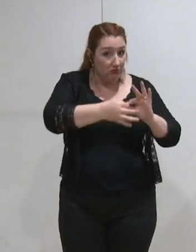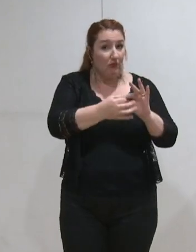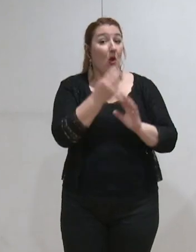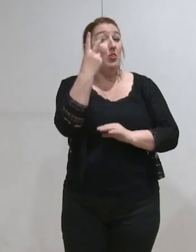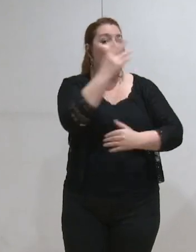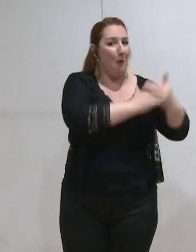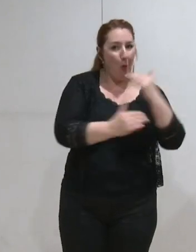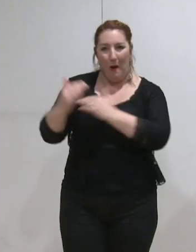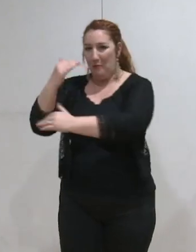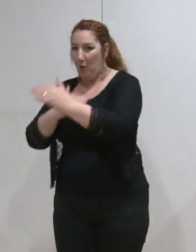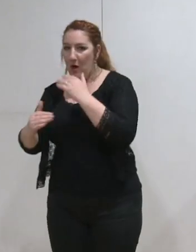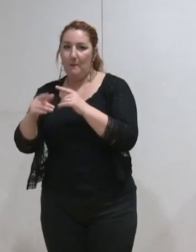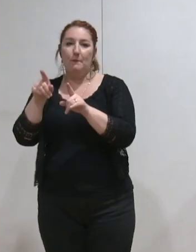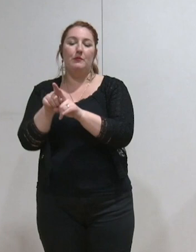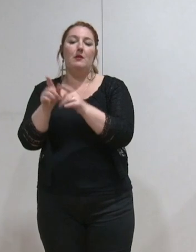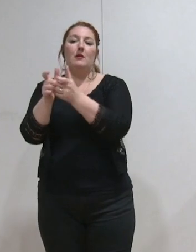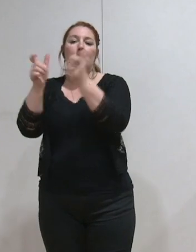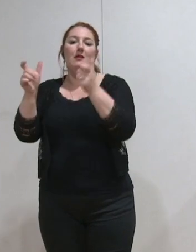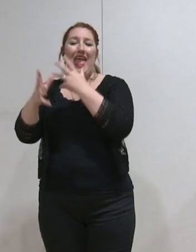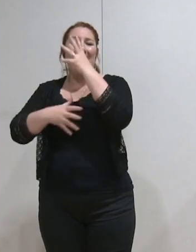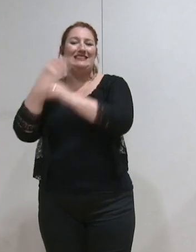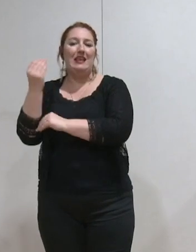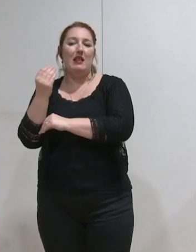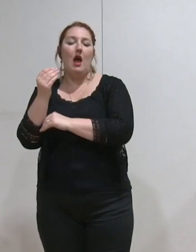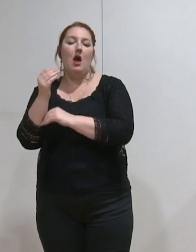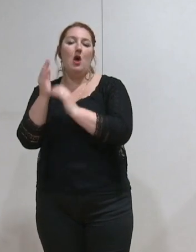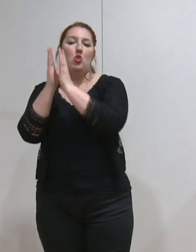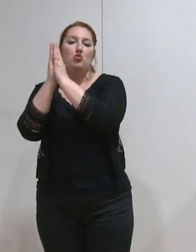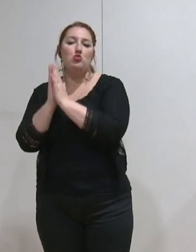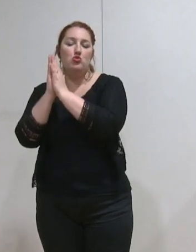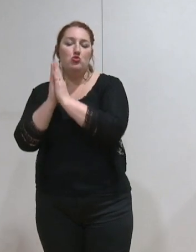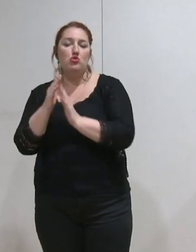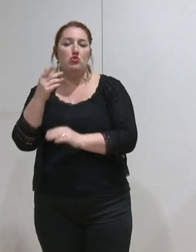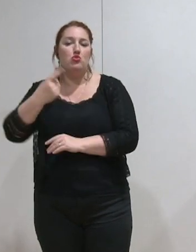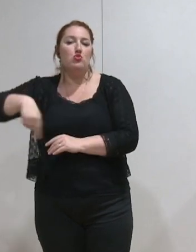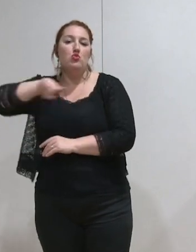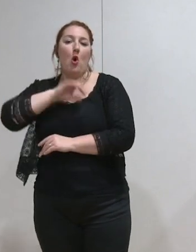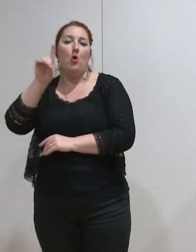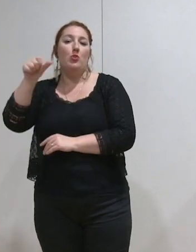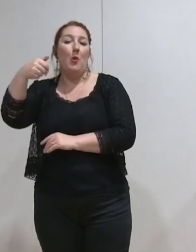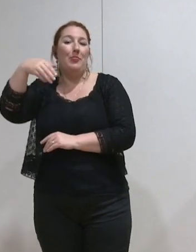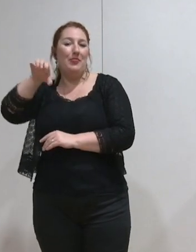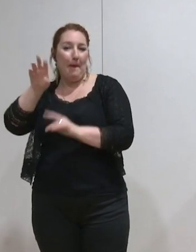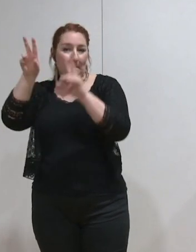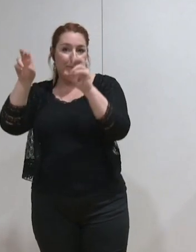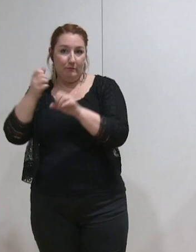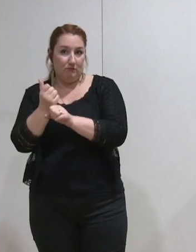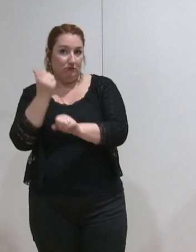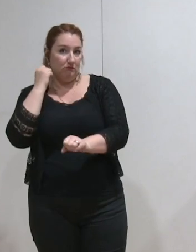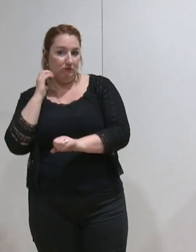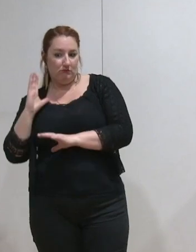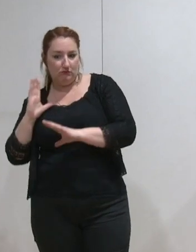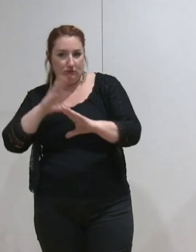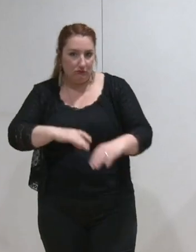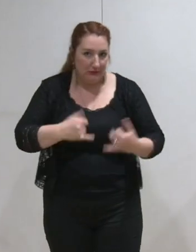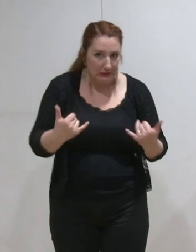opération externe à Notre-Dame opération qui est d'ailleurs été en difficulté quand nous sommes arrivés il y a 1 an et nous